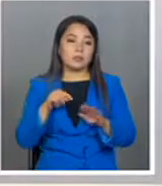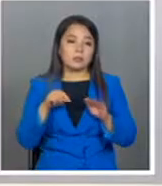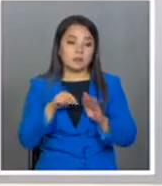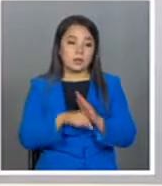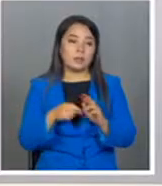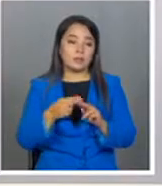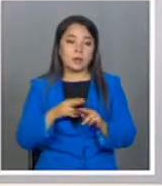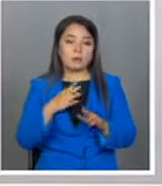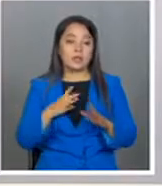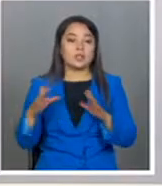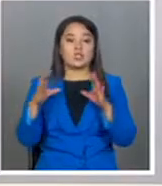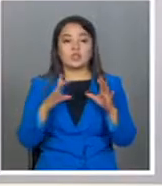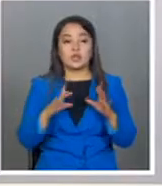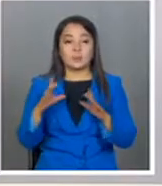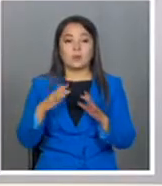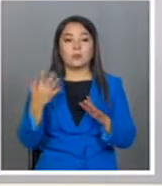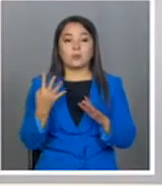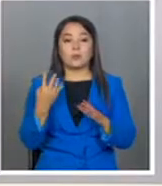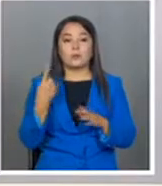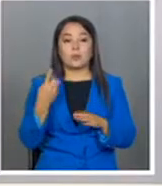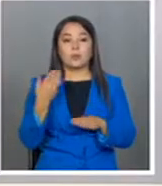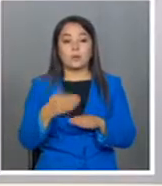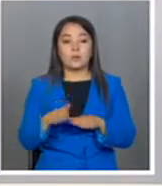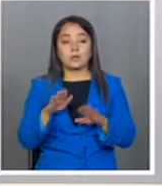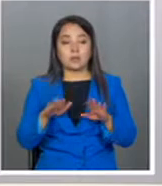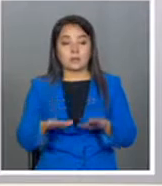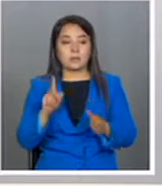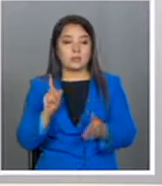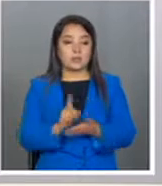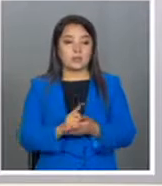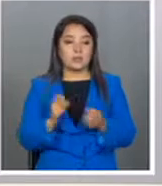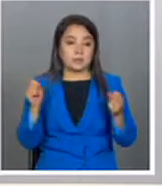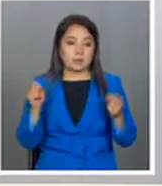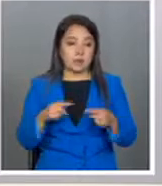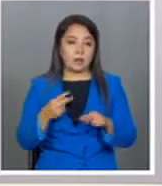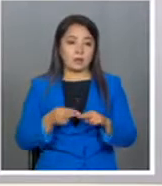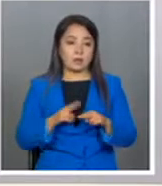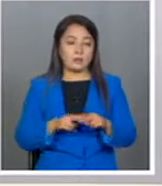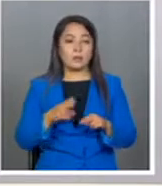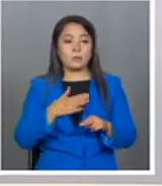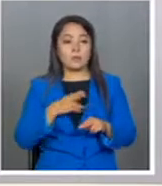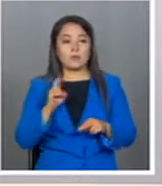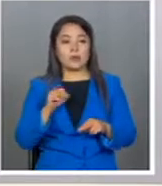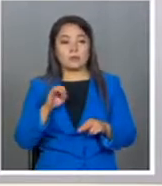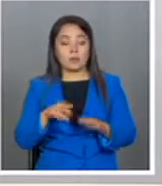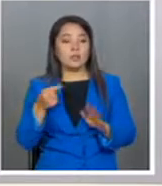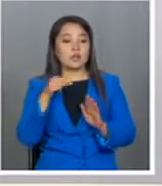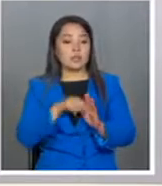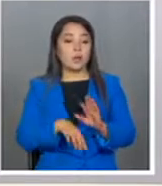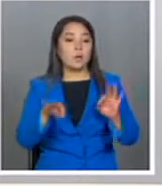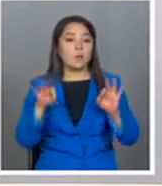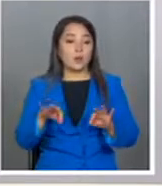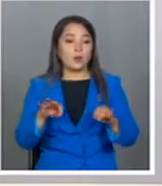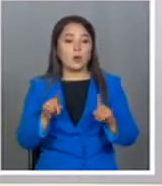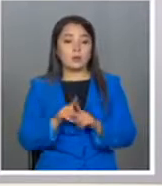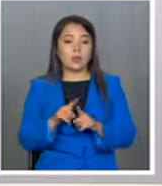бізге шеңбердің 4-тен 1 бөлігі ғана тиісті екен. Ендеше, мына квадраттың ішіндегі боялған бөліктің ауданын табу